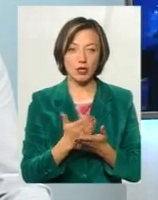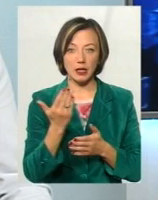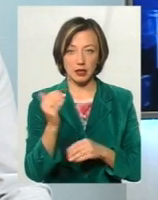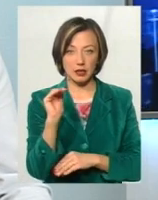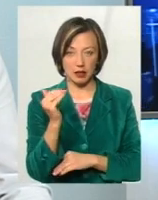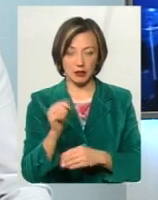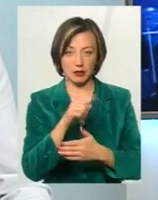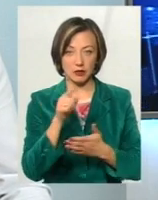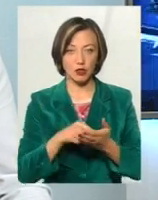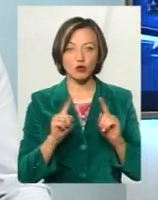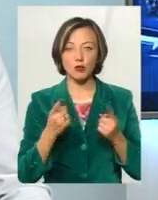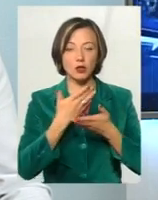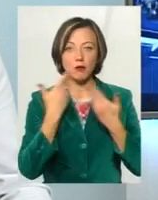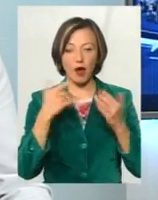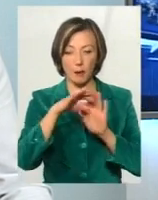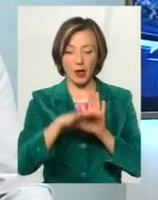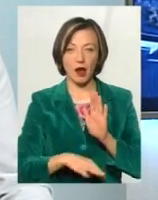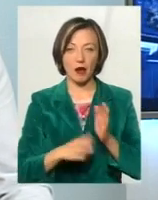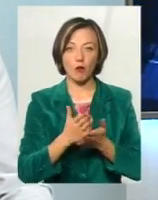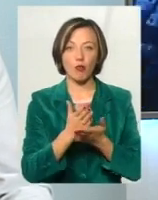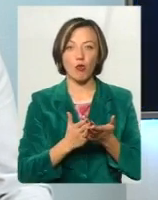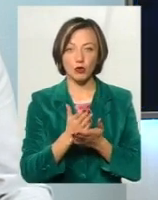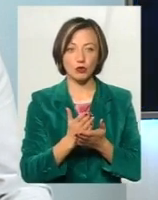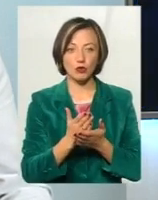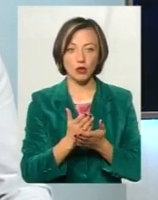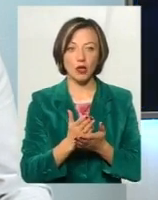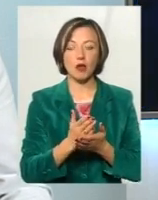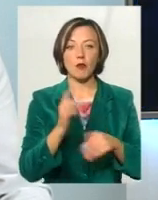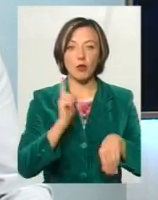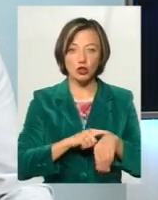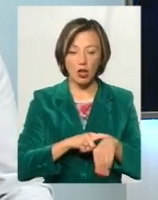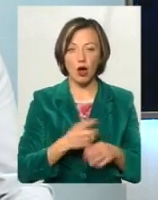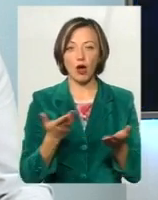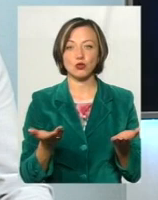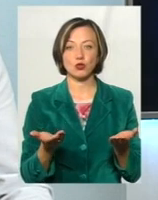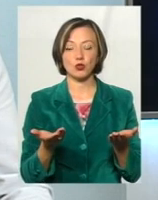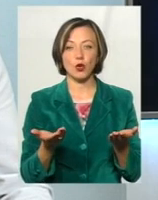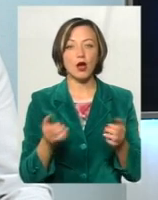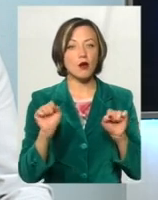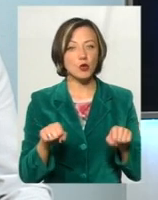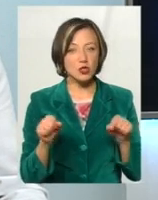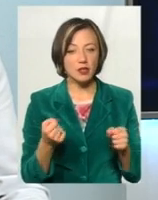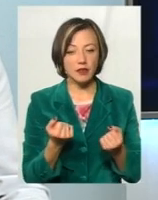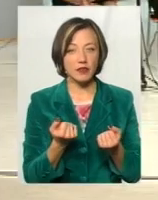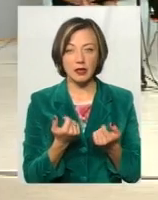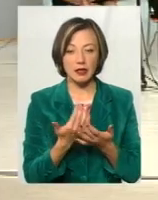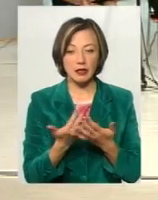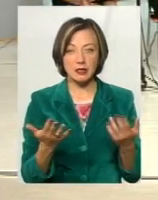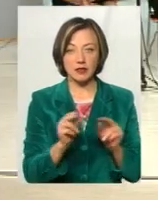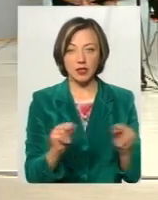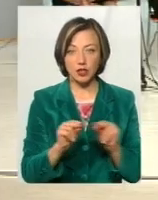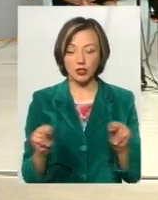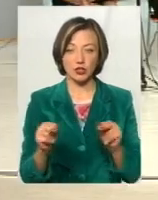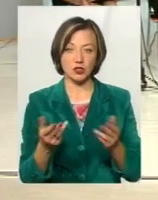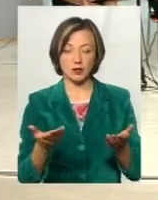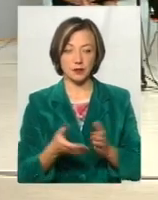дитина. Чому немає оцього розписаних послуг по часу? Можливо, там різні викладачі. Як це має